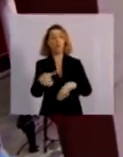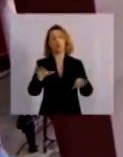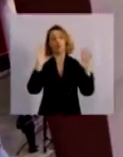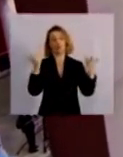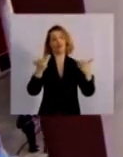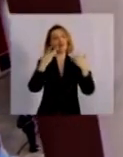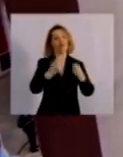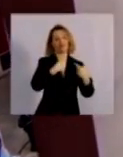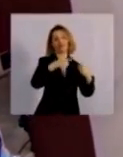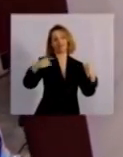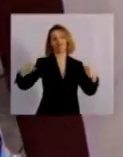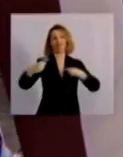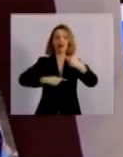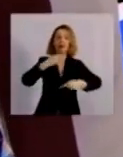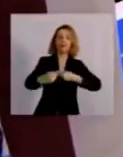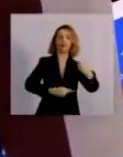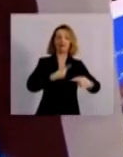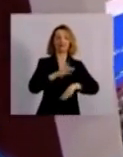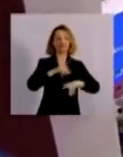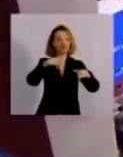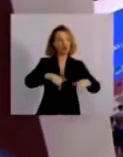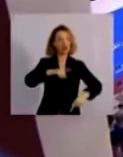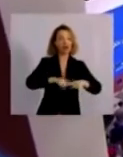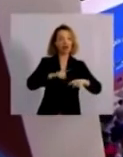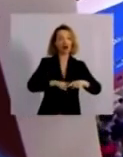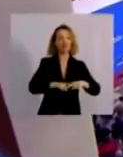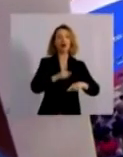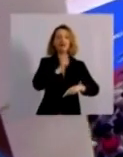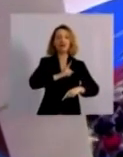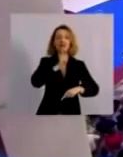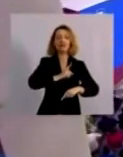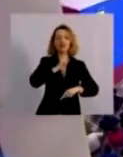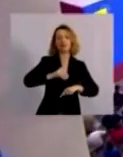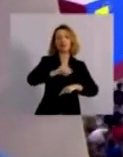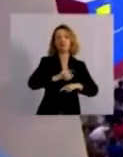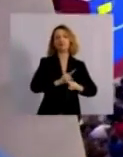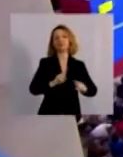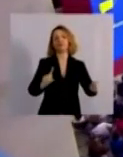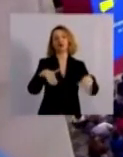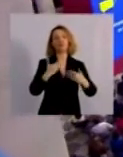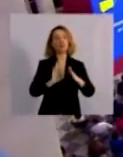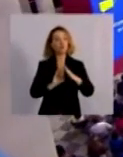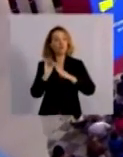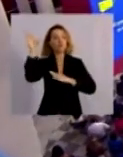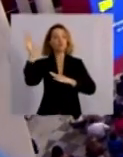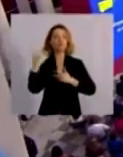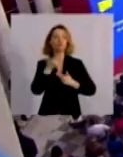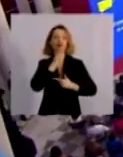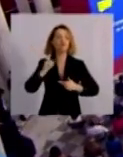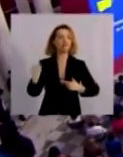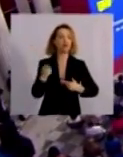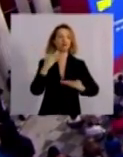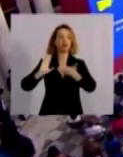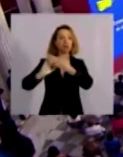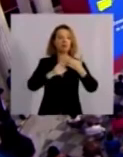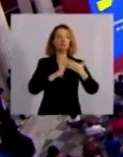πέρα από τα σύνορα. Δεν είναι άλλωστε λίγες δόσεις νέων από